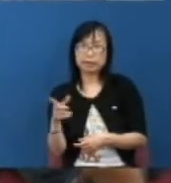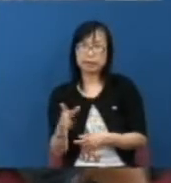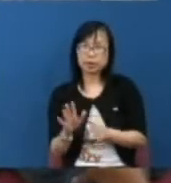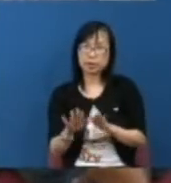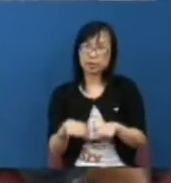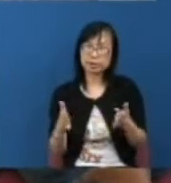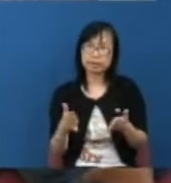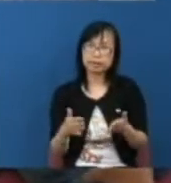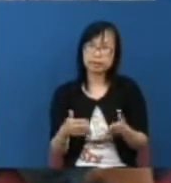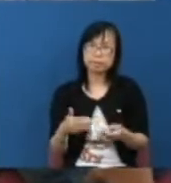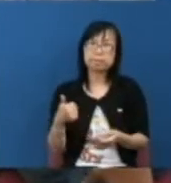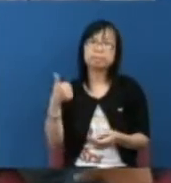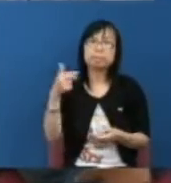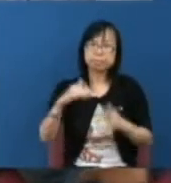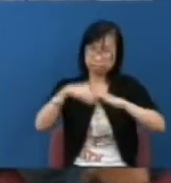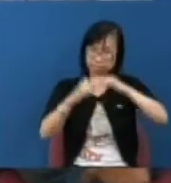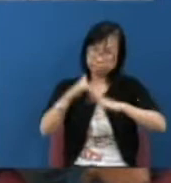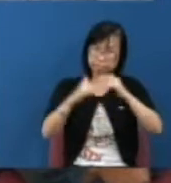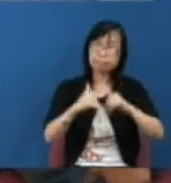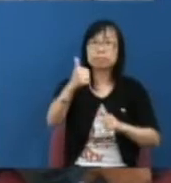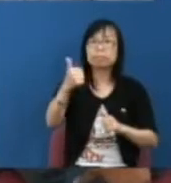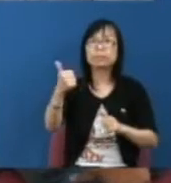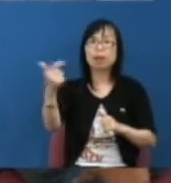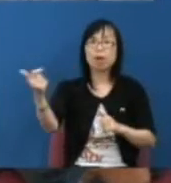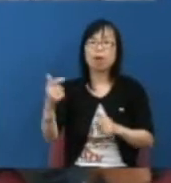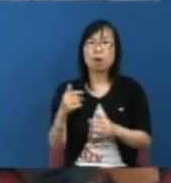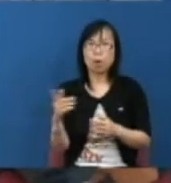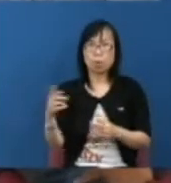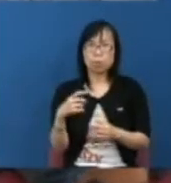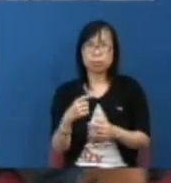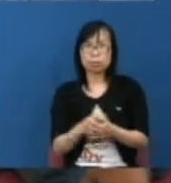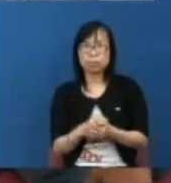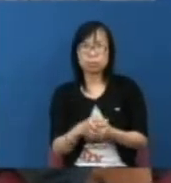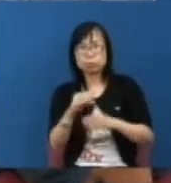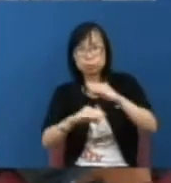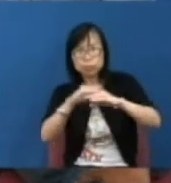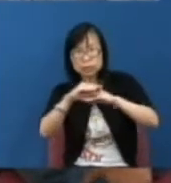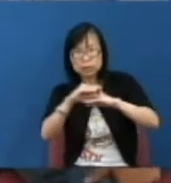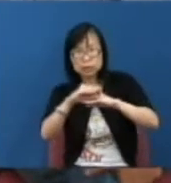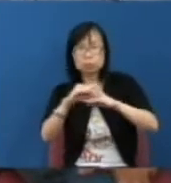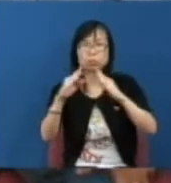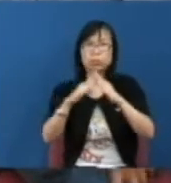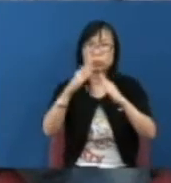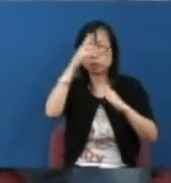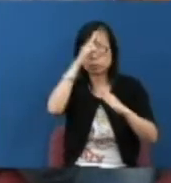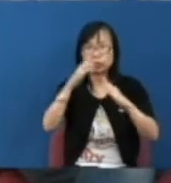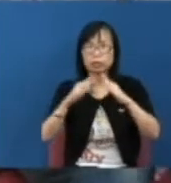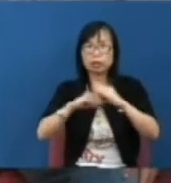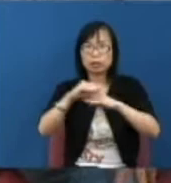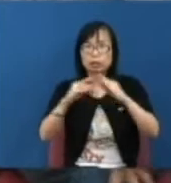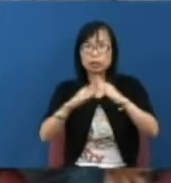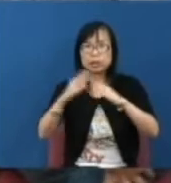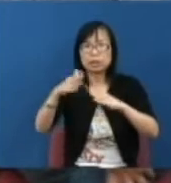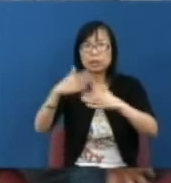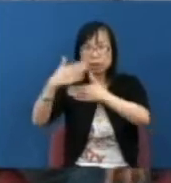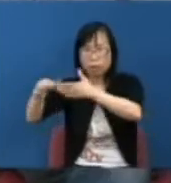㗎啦，呢啲咁嘅技術啦。你睇到政府，我見 ASD 咧，即係建築署啊嗰邊咧，甚至乎係喺外牆都可